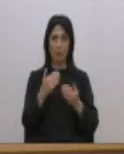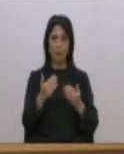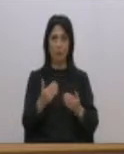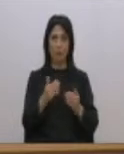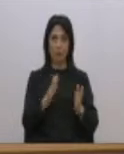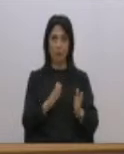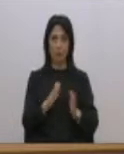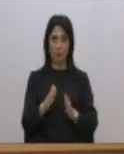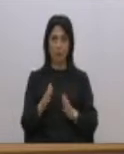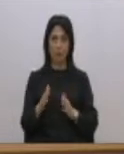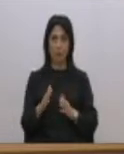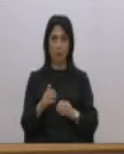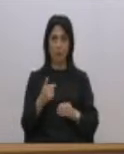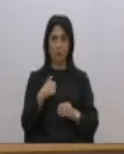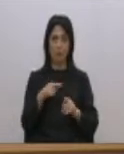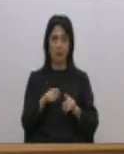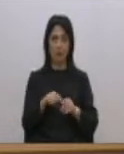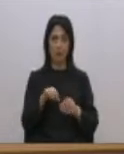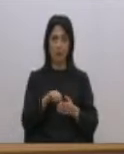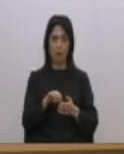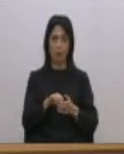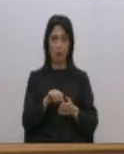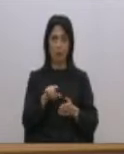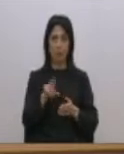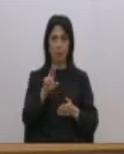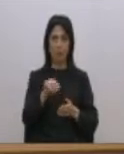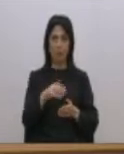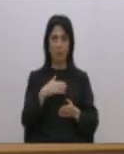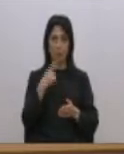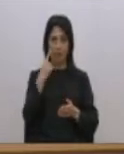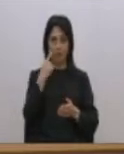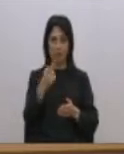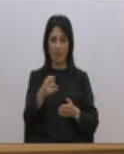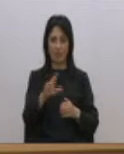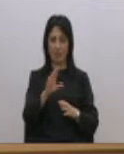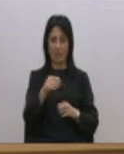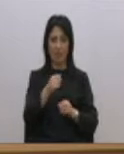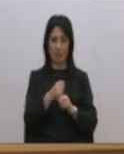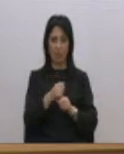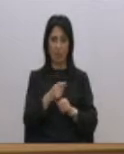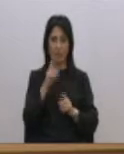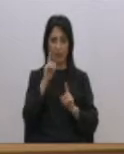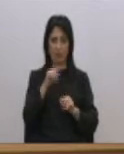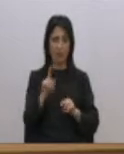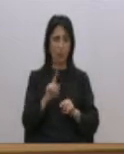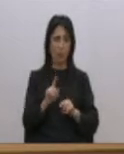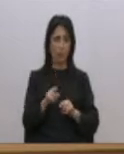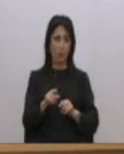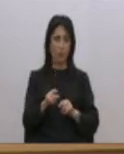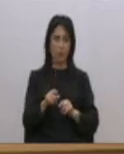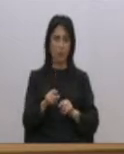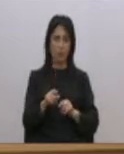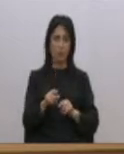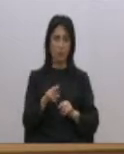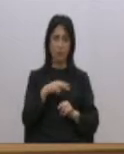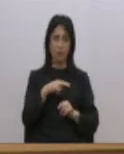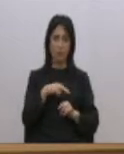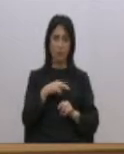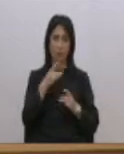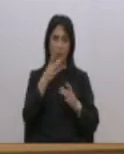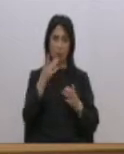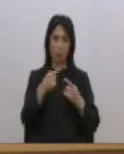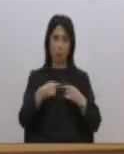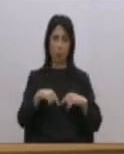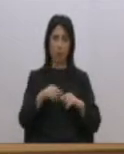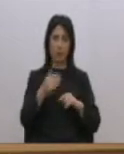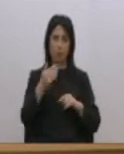moce srigeba. Mec monacile obdi, da cem toci htebu da eskuela perida vicirom. Parlamentis kulturis